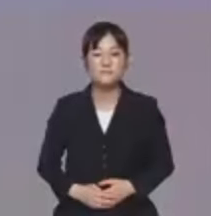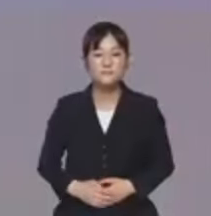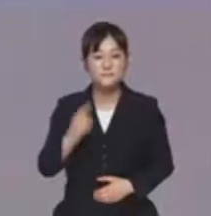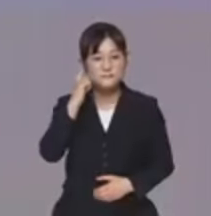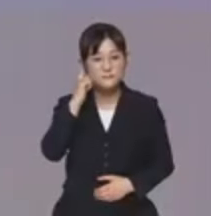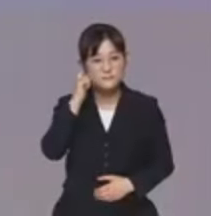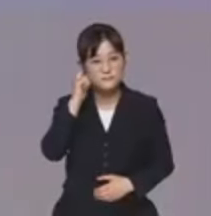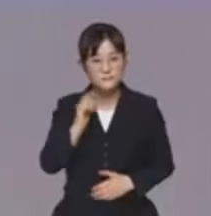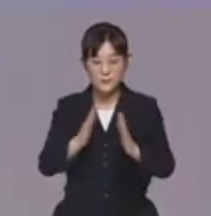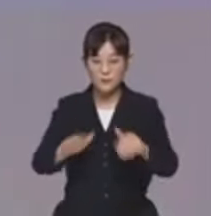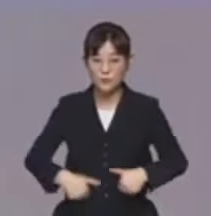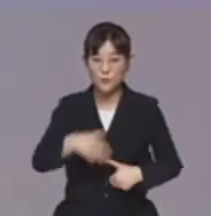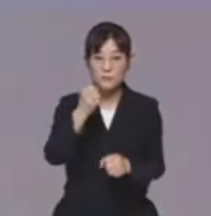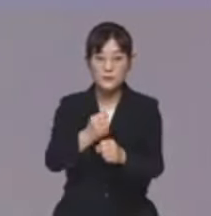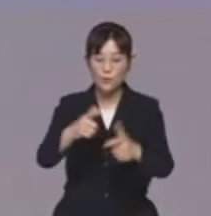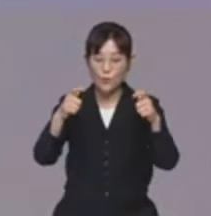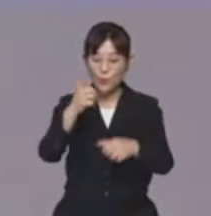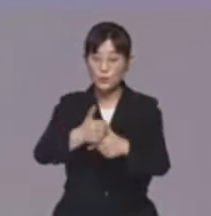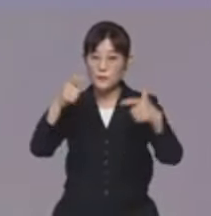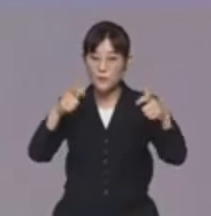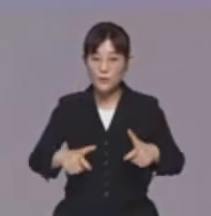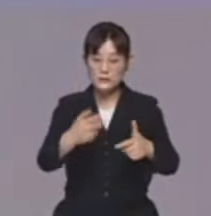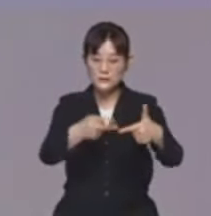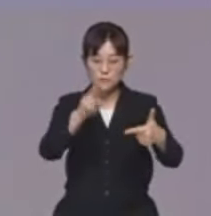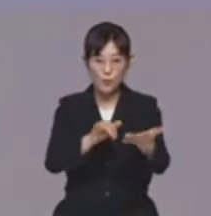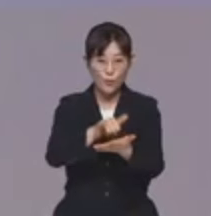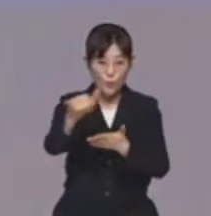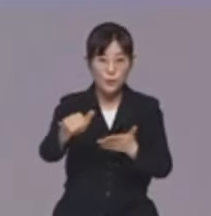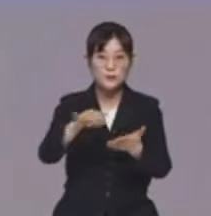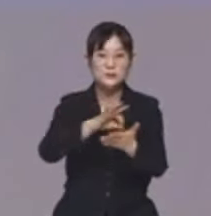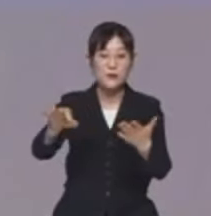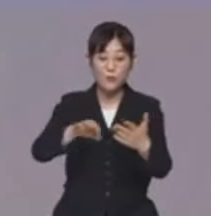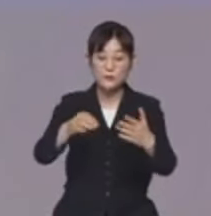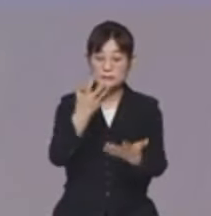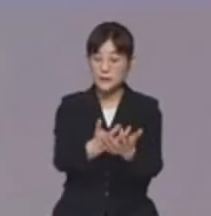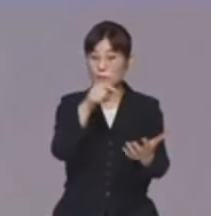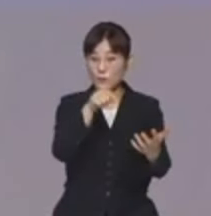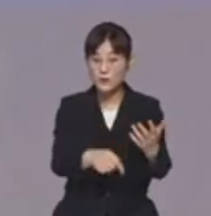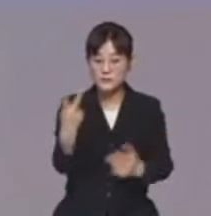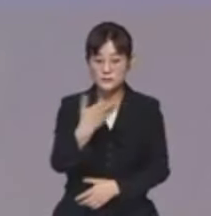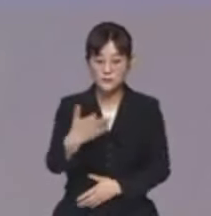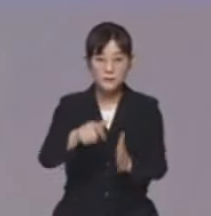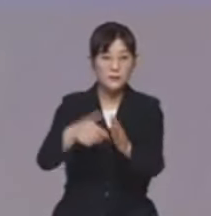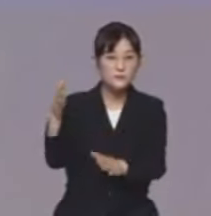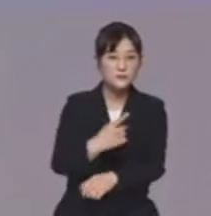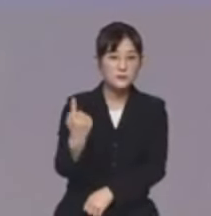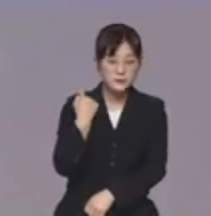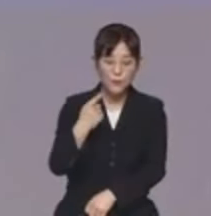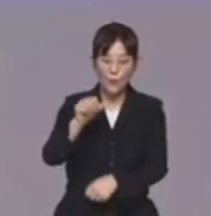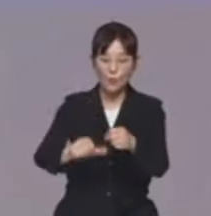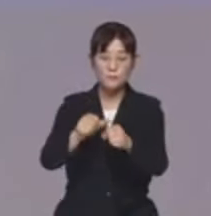전해드립니다 전라남도가 작성한 호남권역 인천공항 이용여 분석 보고에 따르면 2019년부터 지난해까지